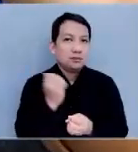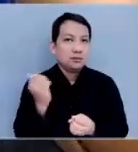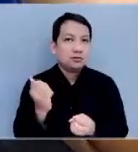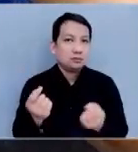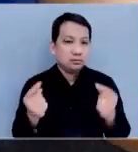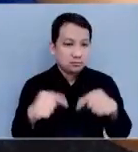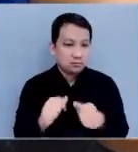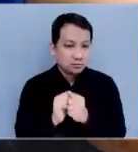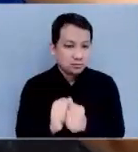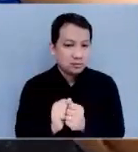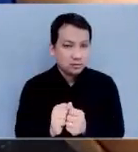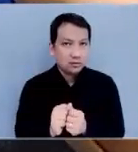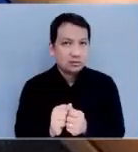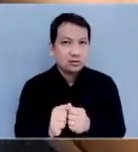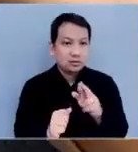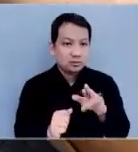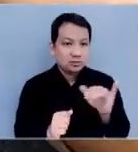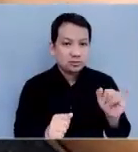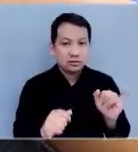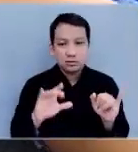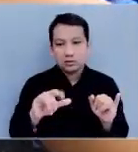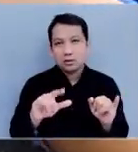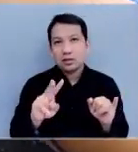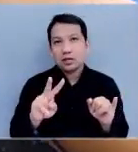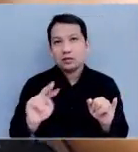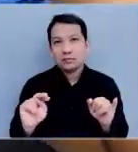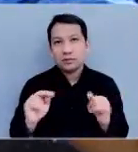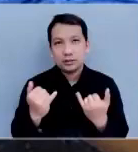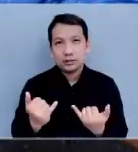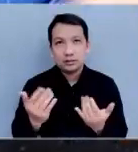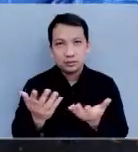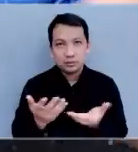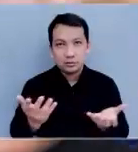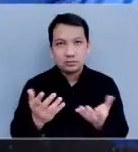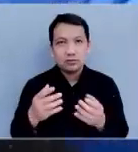with Ray and Calvin here, then